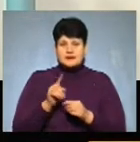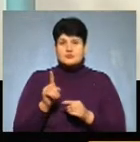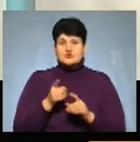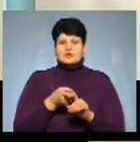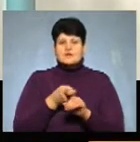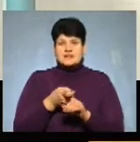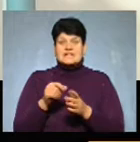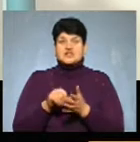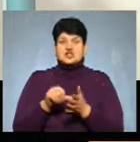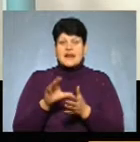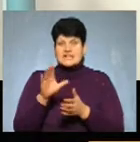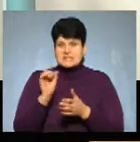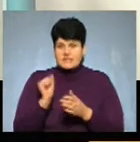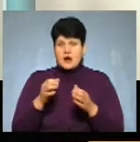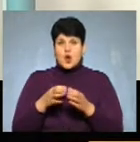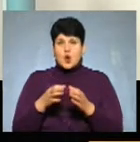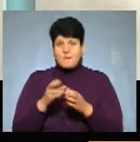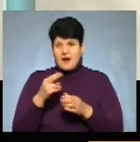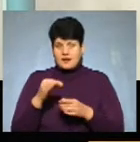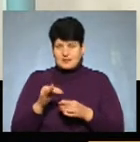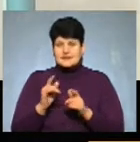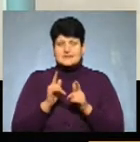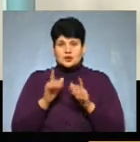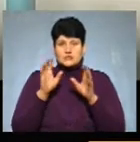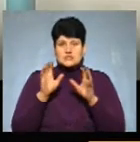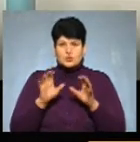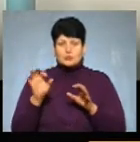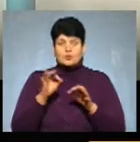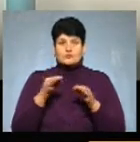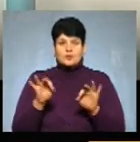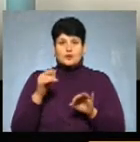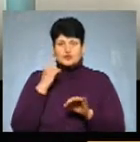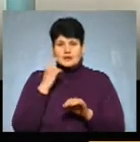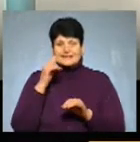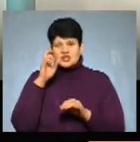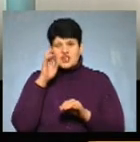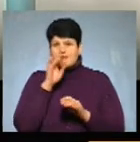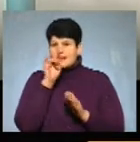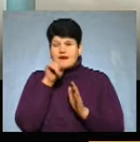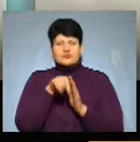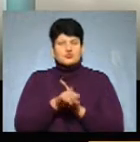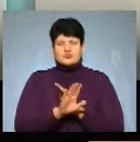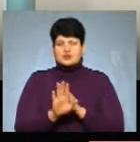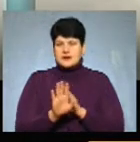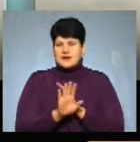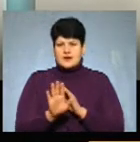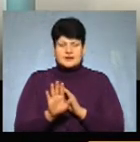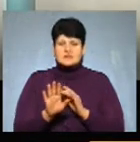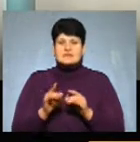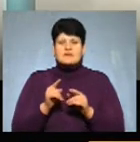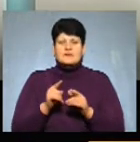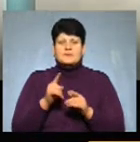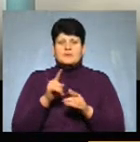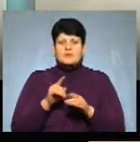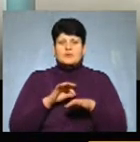що стосується членства громади, згідно закону про свободу совісті, держава не втручається в